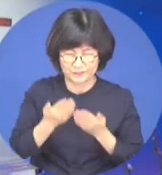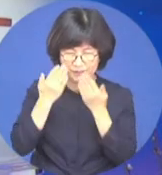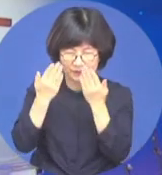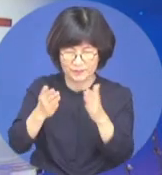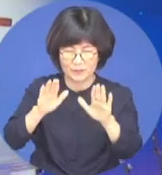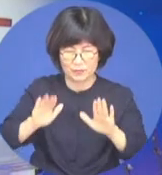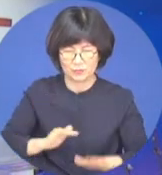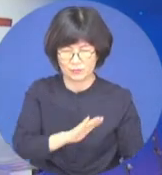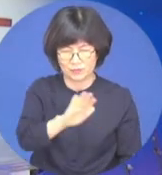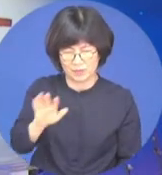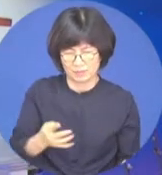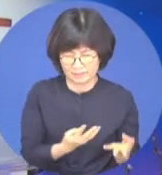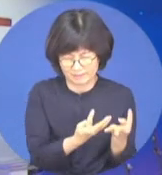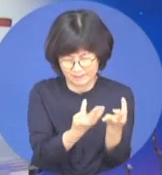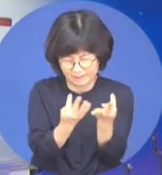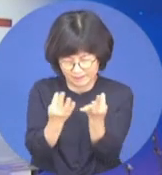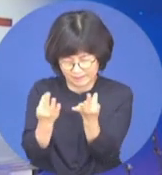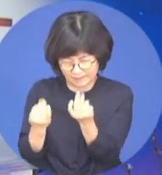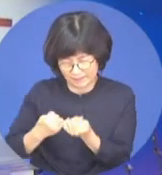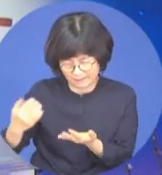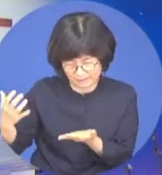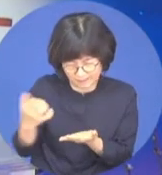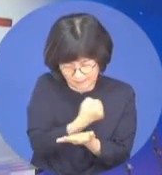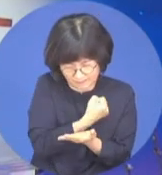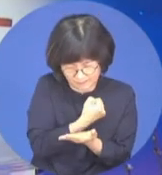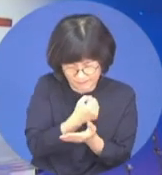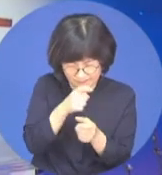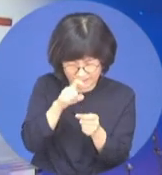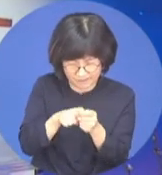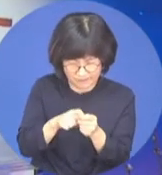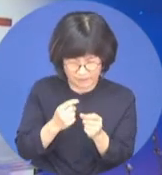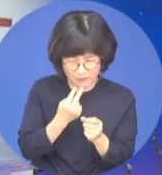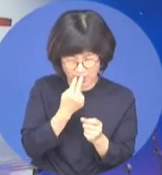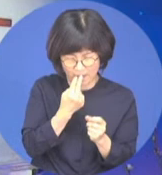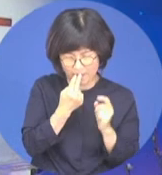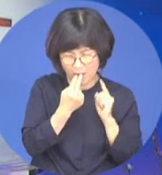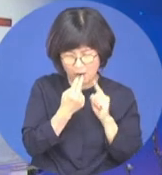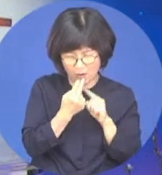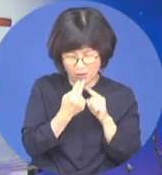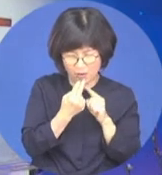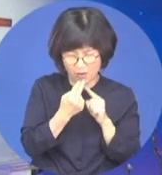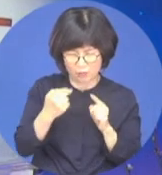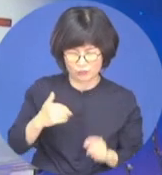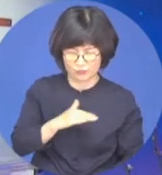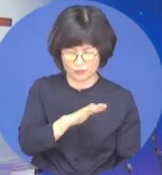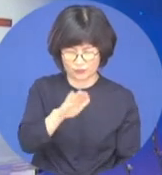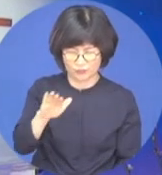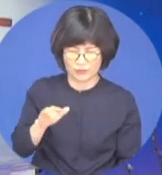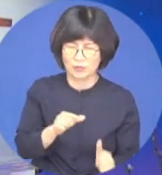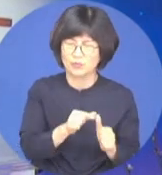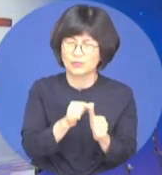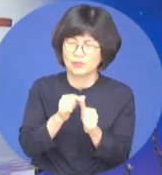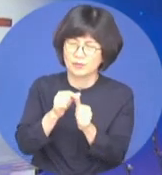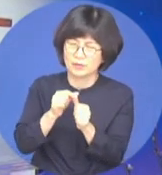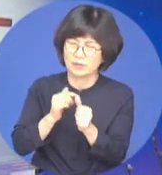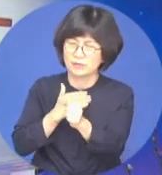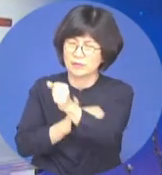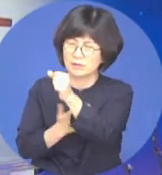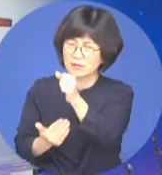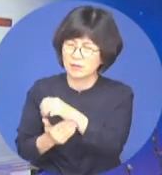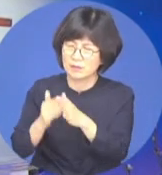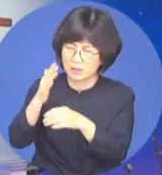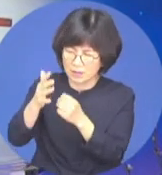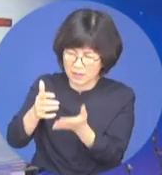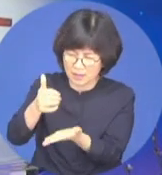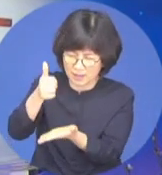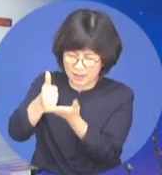우리는 수많은 것을 얻기 위하여 우리의 생명도 우리를 구원하신 전능하신 하나님도 우리를